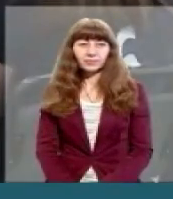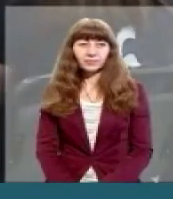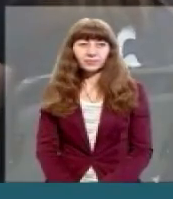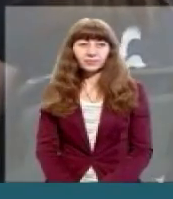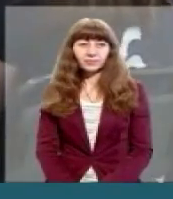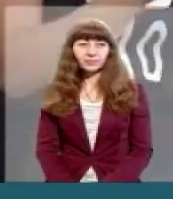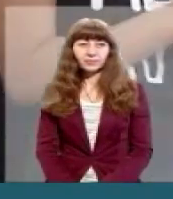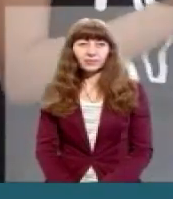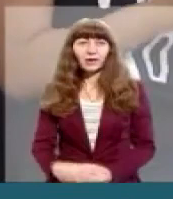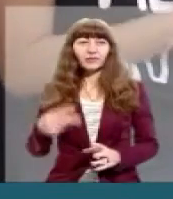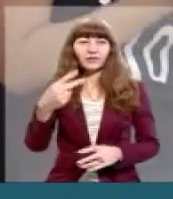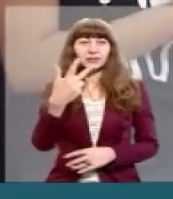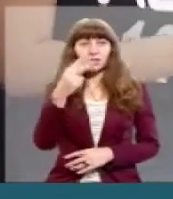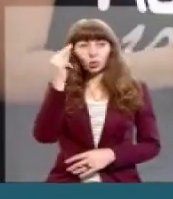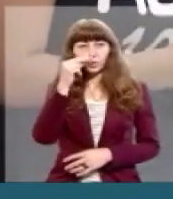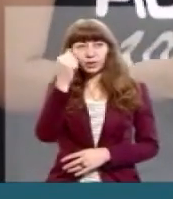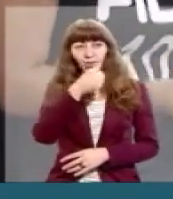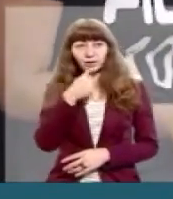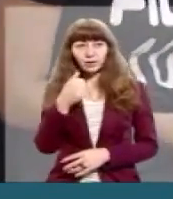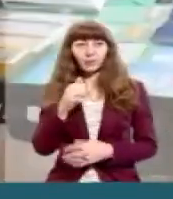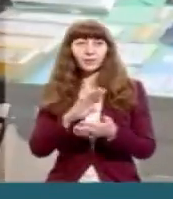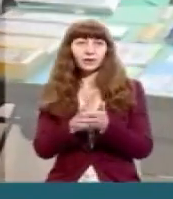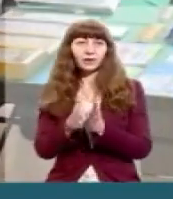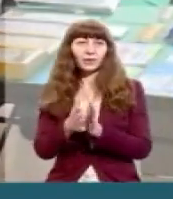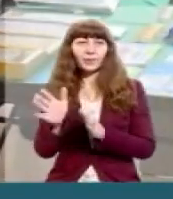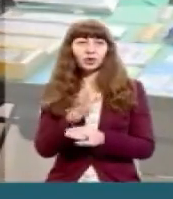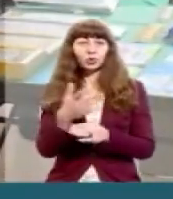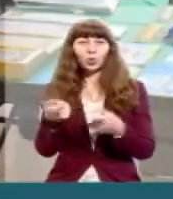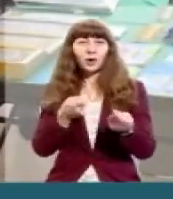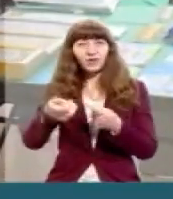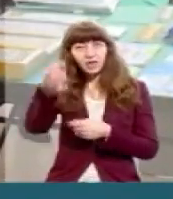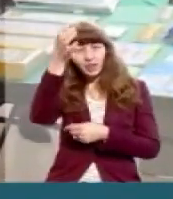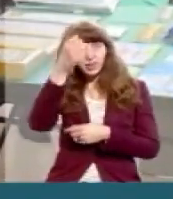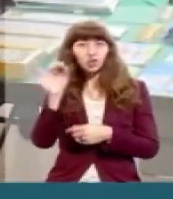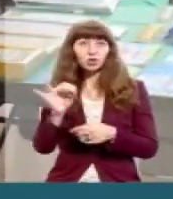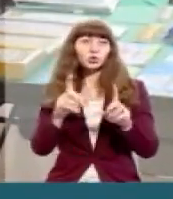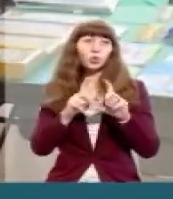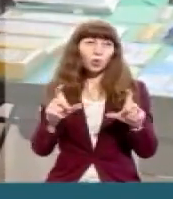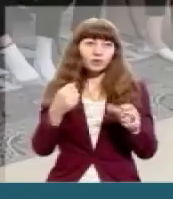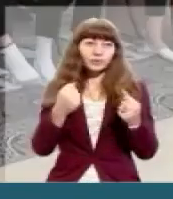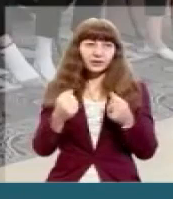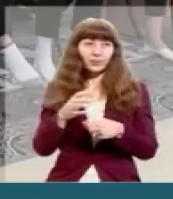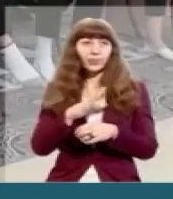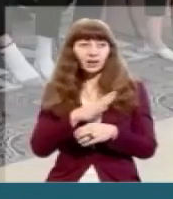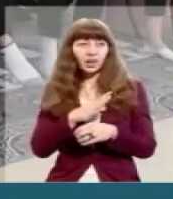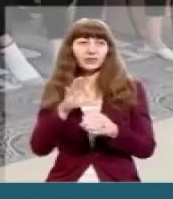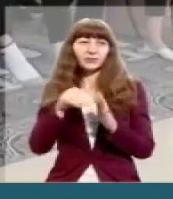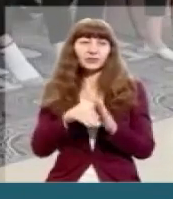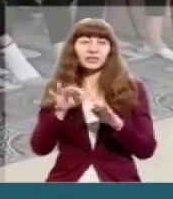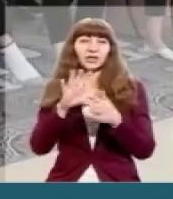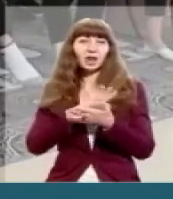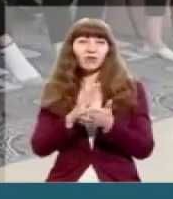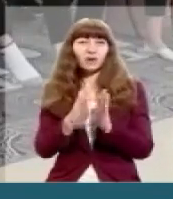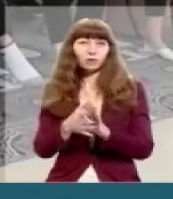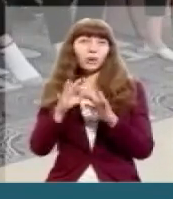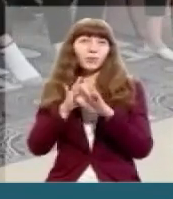2022-2023 жылғы оқу жылында білім басқармасы мен Айсұлтан мектеп арасында меморандум аясында волейболдан мектеп лигасы өтті. Ерекшелігі әр апта